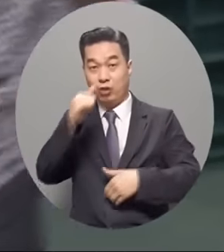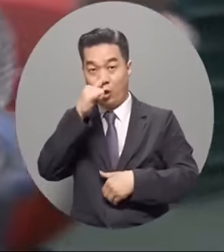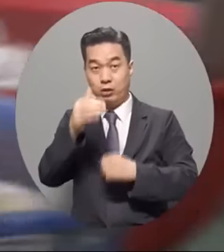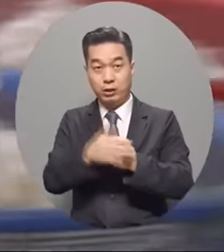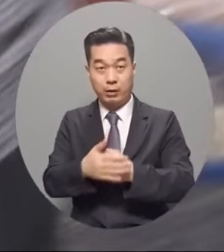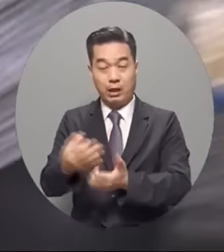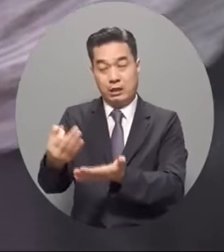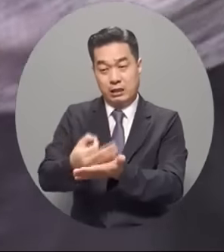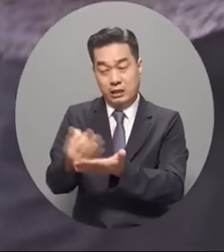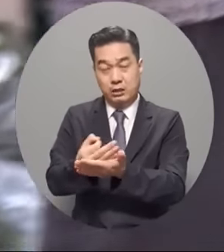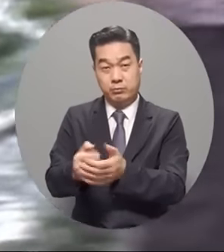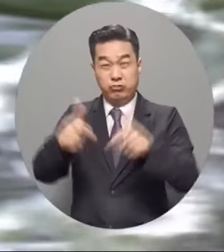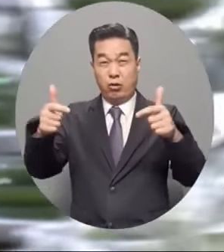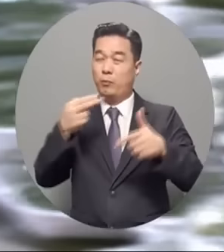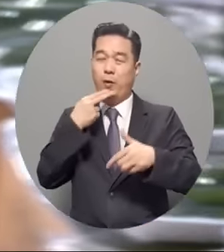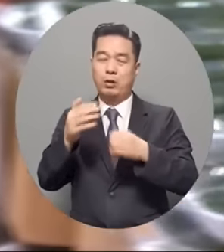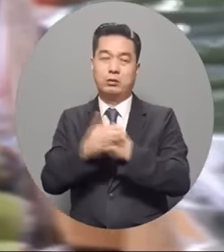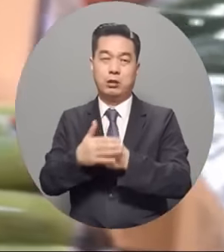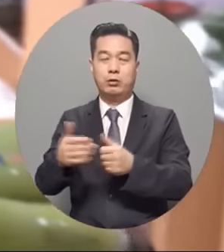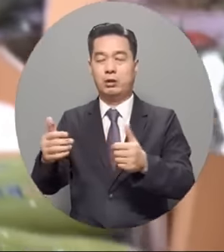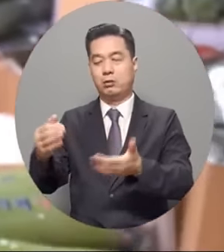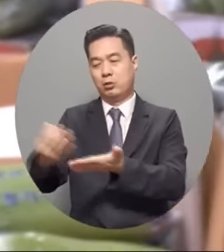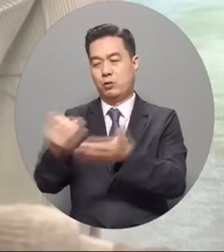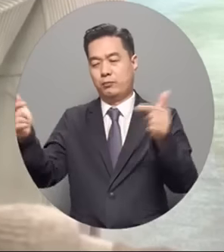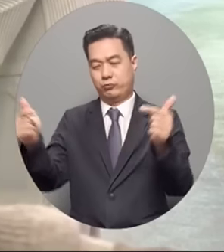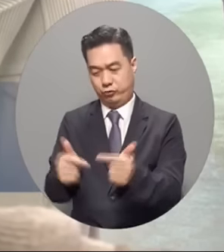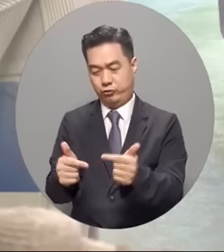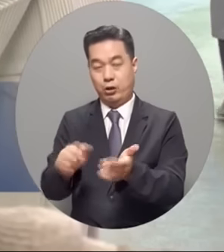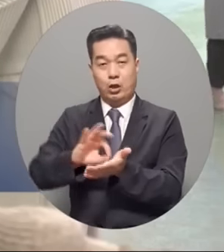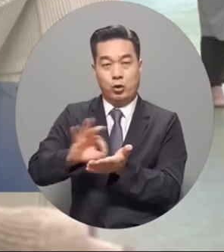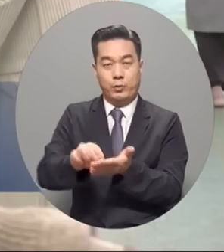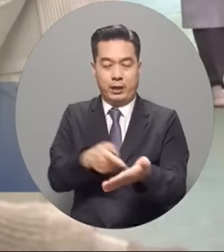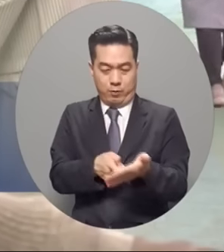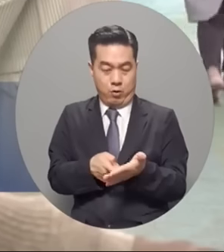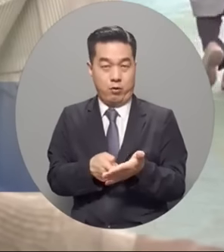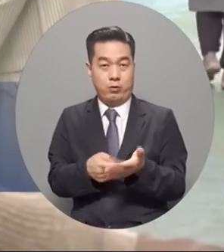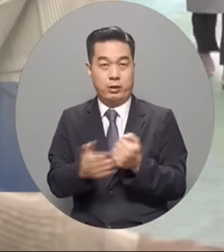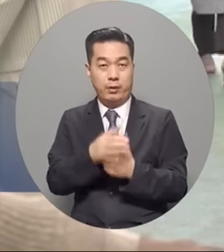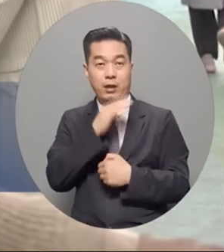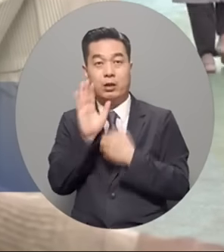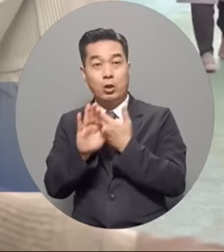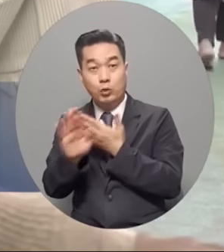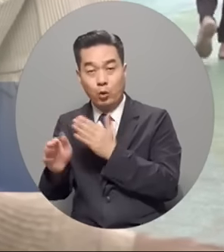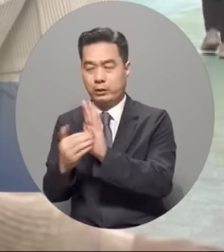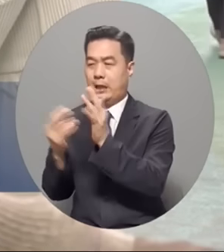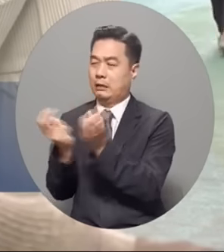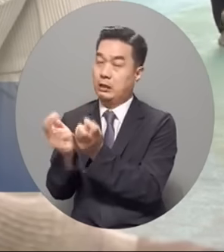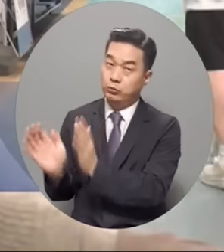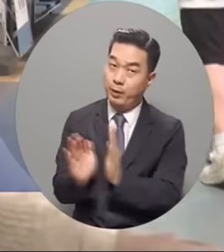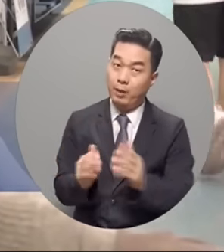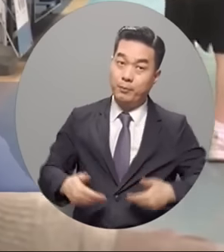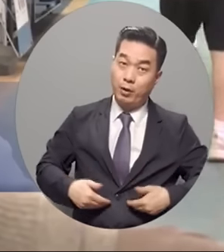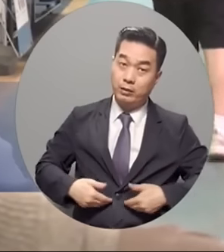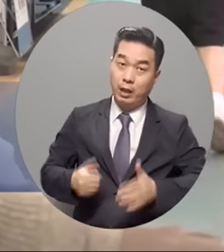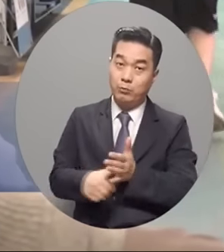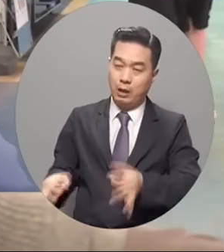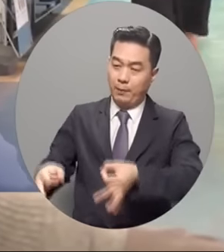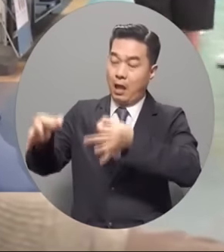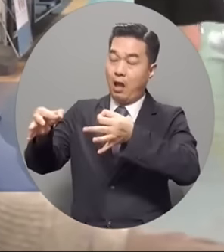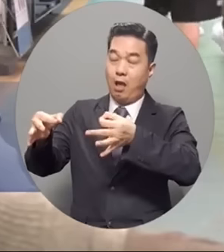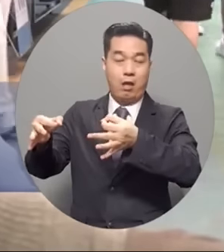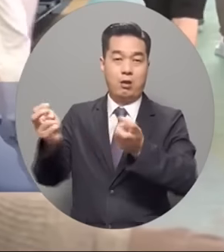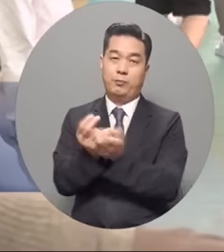실질 임금은 줄고 소비는 위축됐습니다. 노후 대책도 해야 되는데 점점 물가는 올라가니까 답이 없는 거죠. 무조건 줄여야